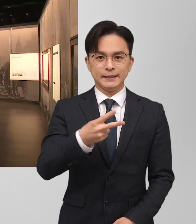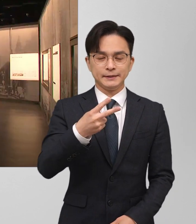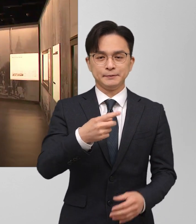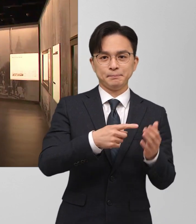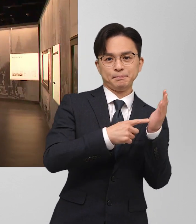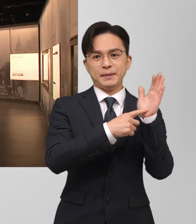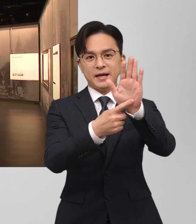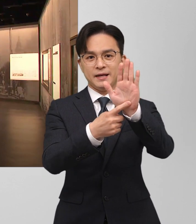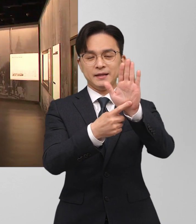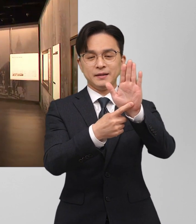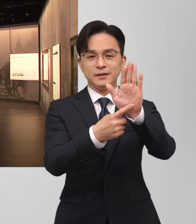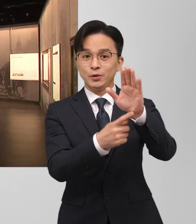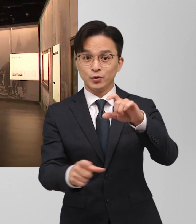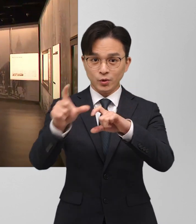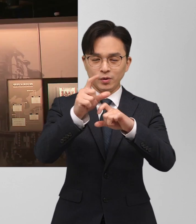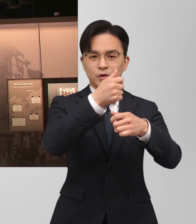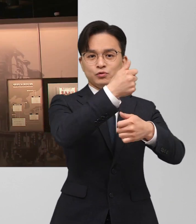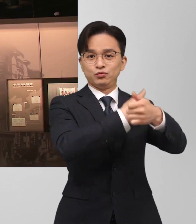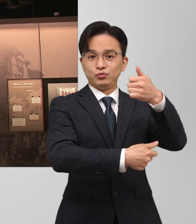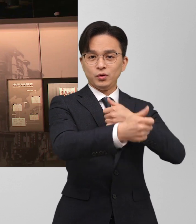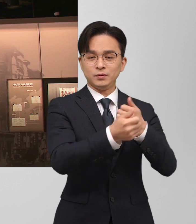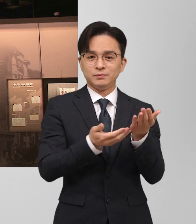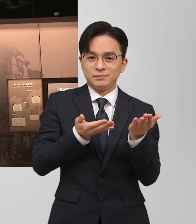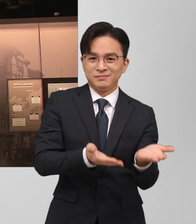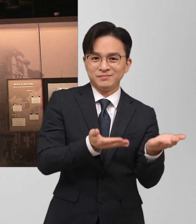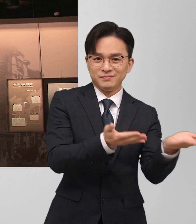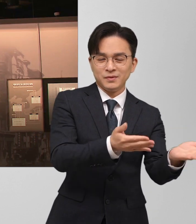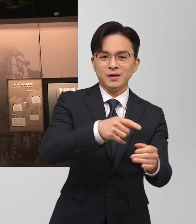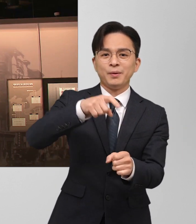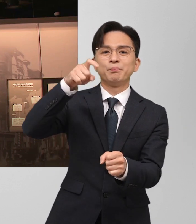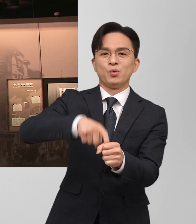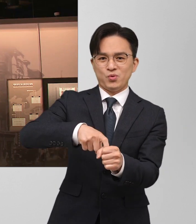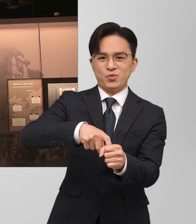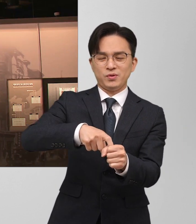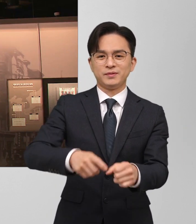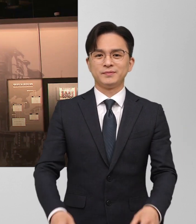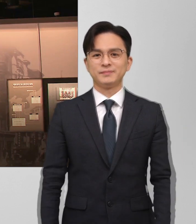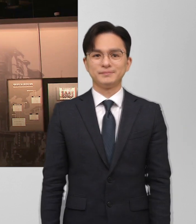재조명해서 지속적으로 네. 전승하게 되었다는 점에서 의미가 있다고 할 수 있습니다.